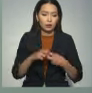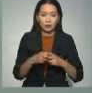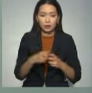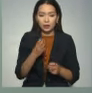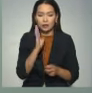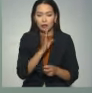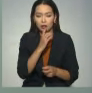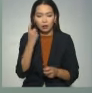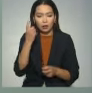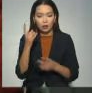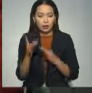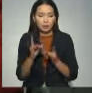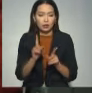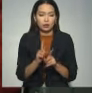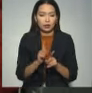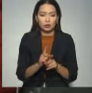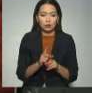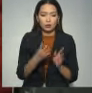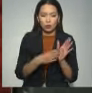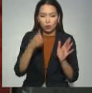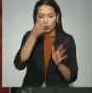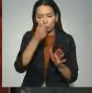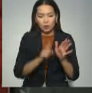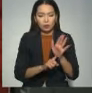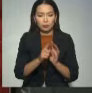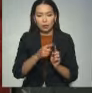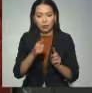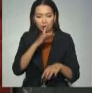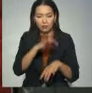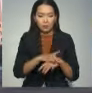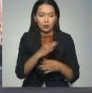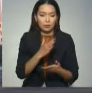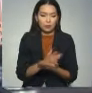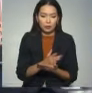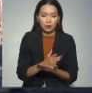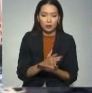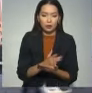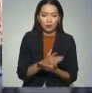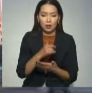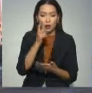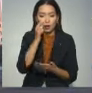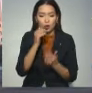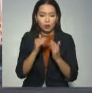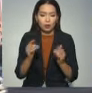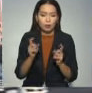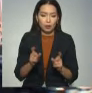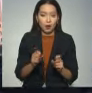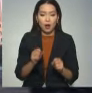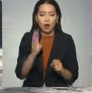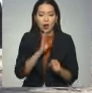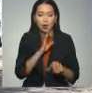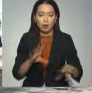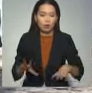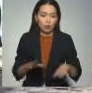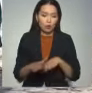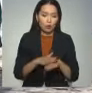спиртті ішімдікке тым үйір болуы 90-шы жылдардың басында байқалды. Еркек тиын таппай үйде отырып қалғанда, әйел базарға шығып, ауыр